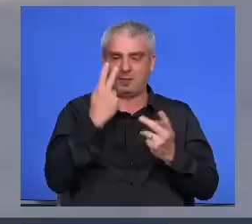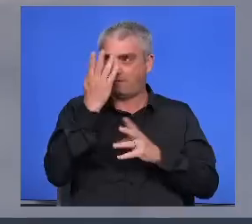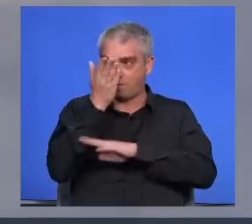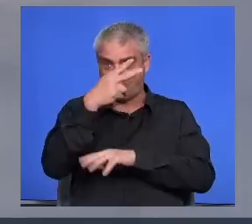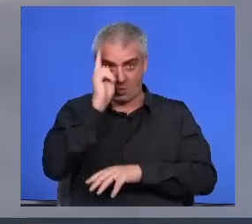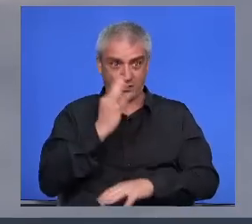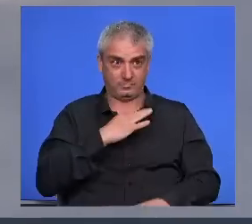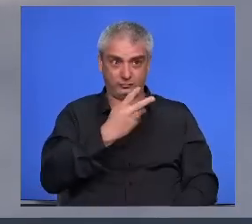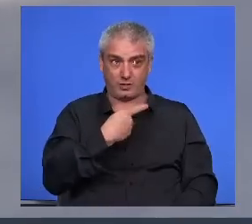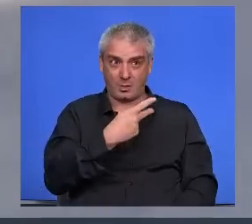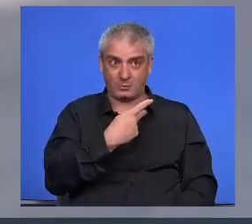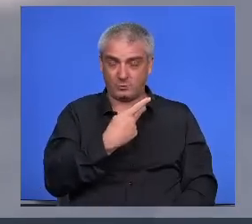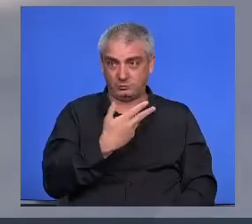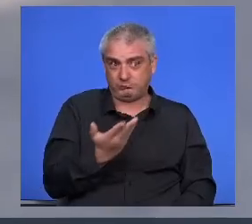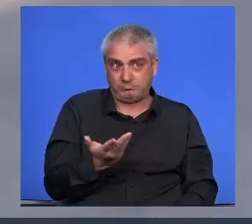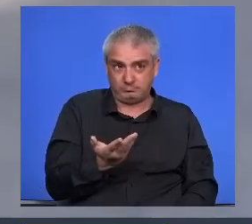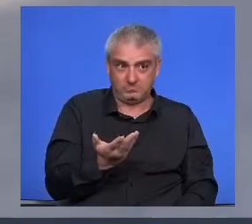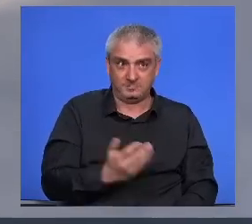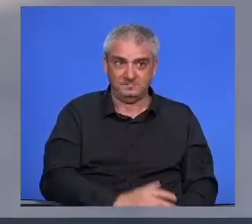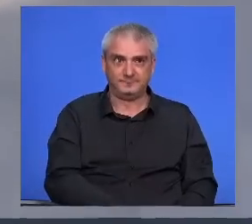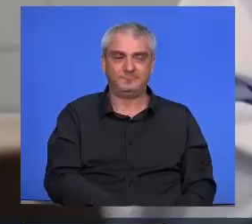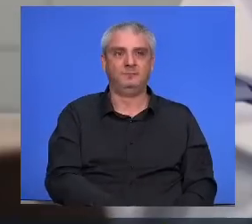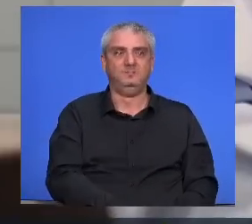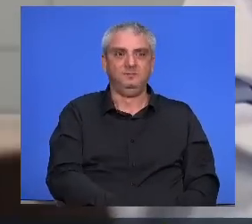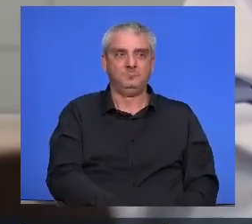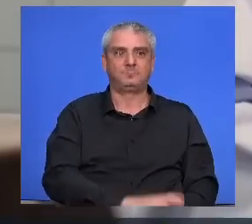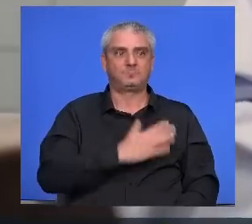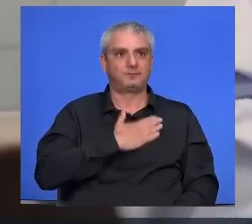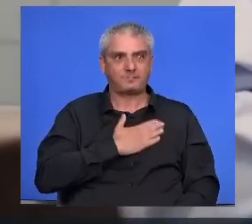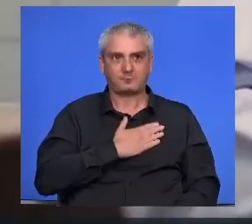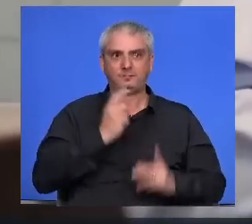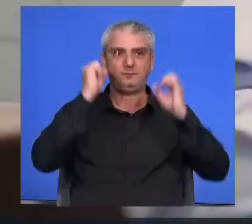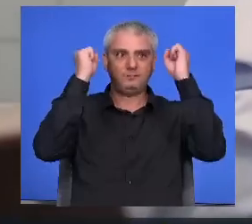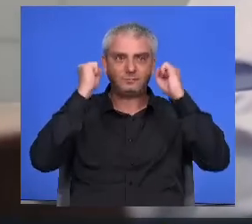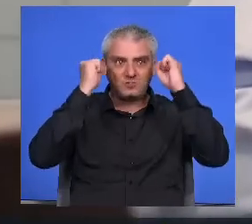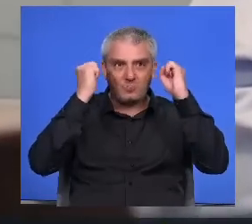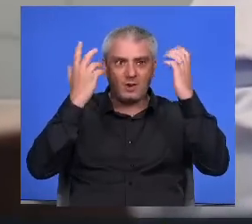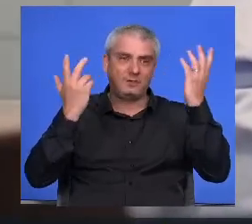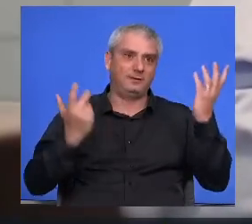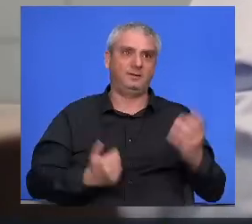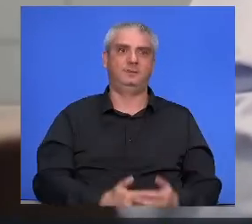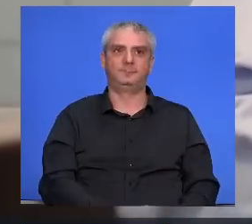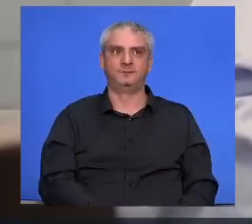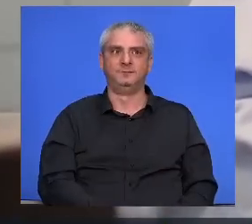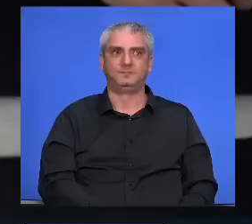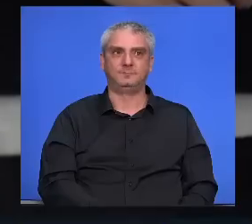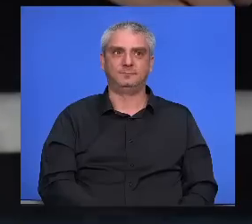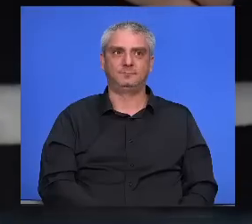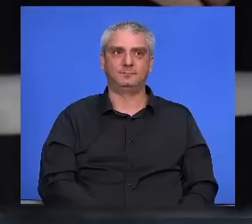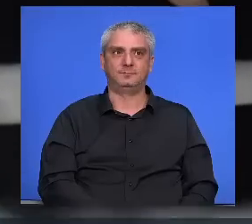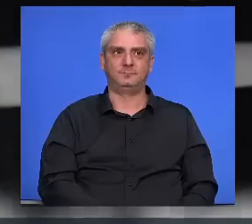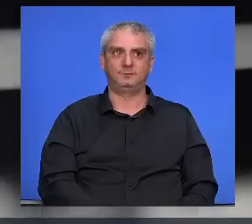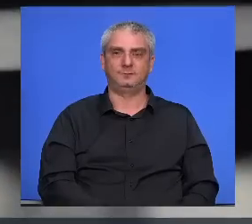그런 기념일마다 또 양가 부모님 다 챙겨야 되고 뭐 그냥 뭔가 왜 굳이 더 할 일이 많은